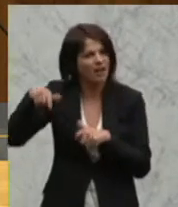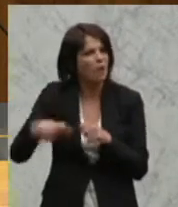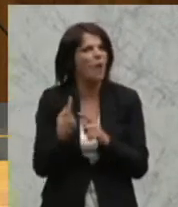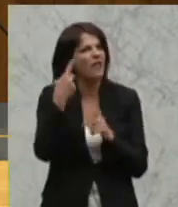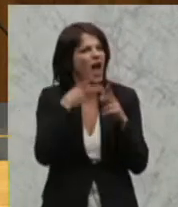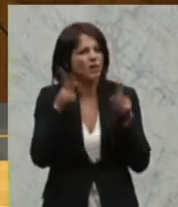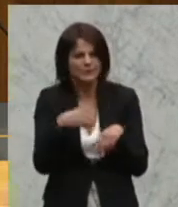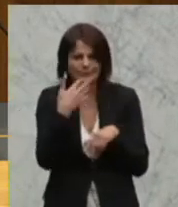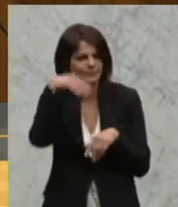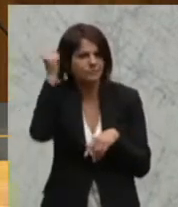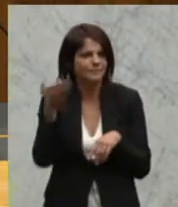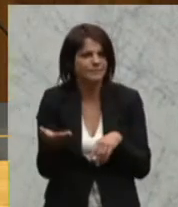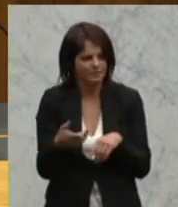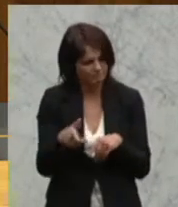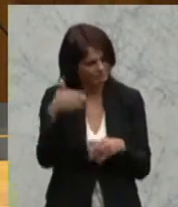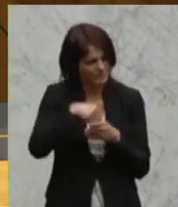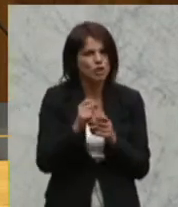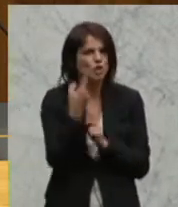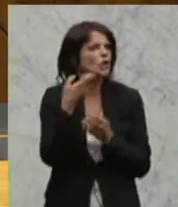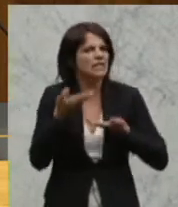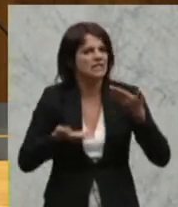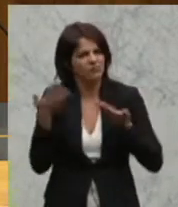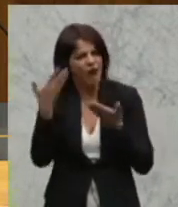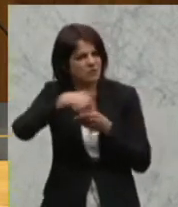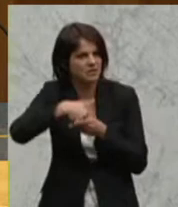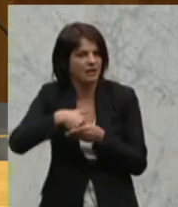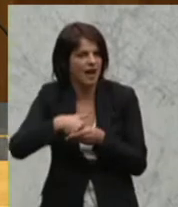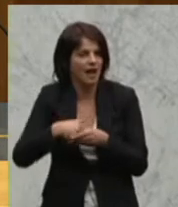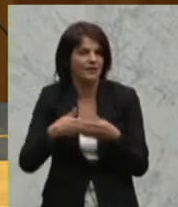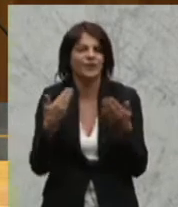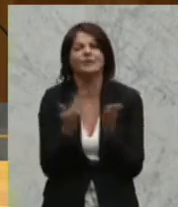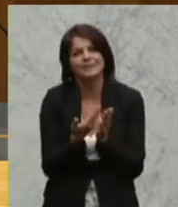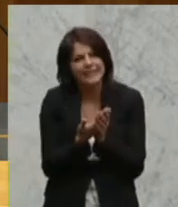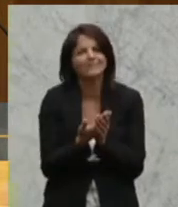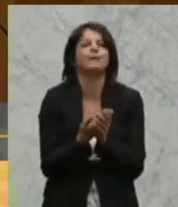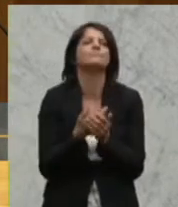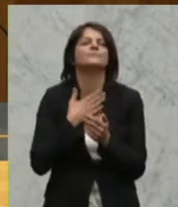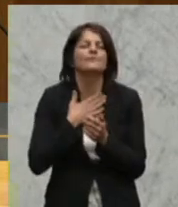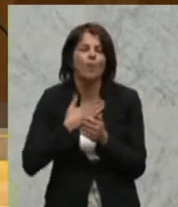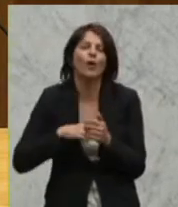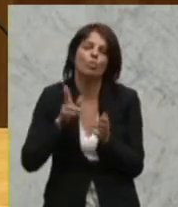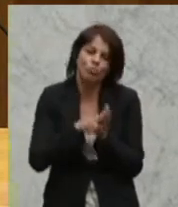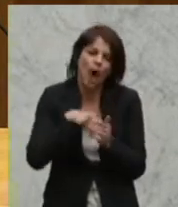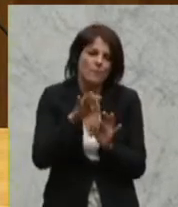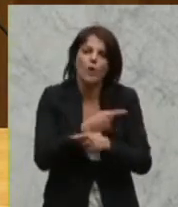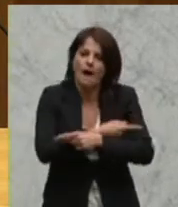ganz verstanden haben, worum es in dieser Sondersitzung geht. Und deshalb erlaube ich mir, das noch einmal für alle zu